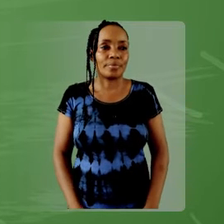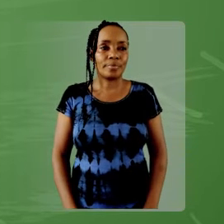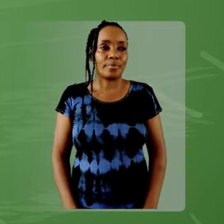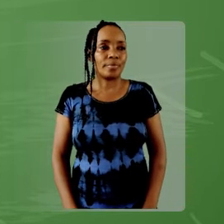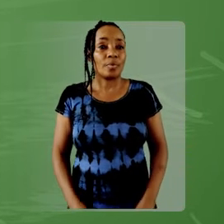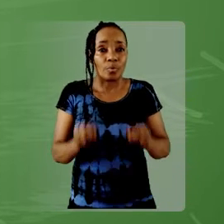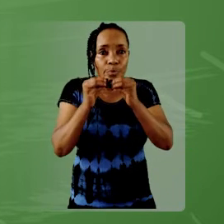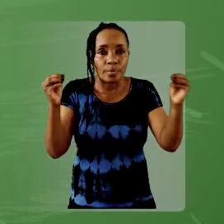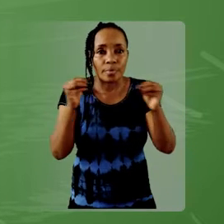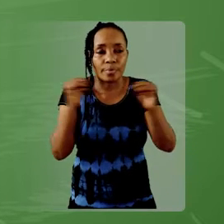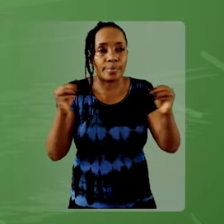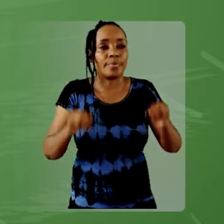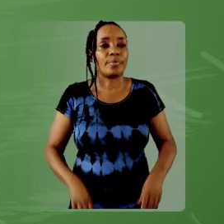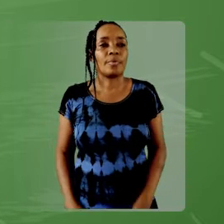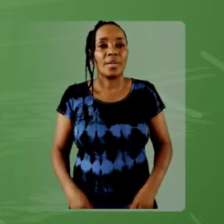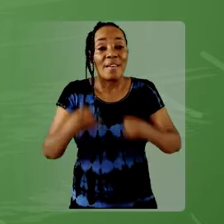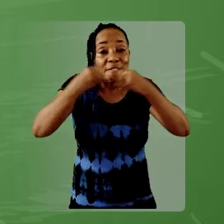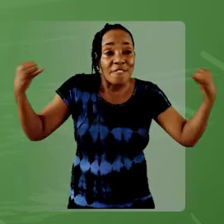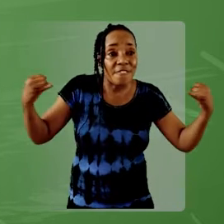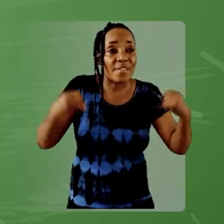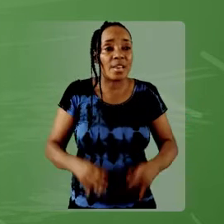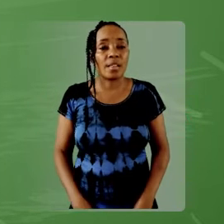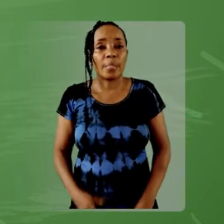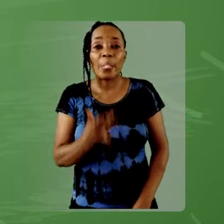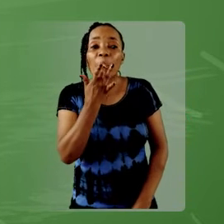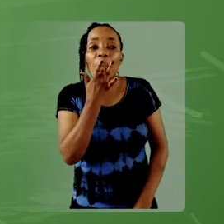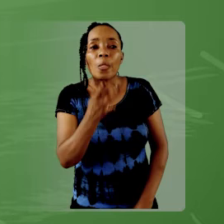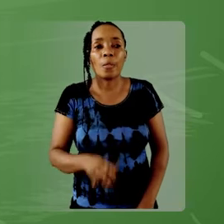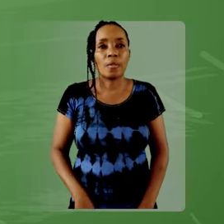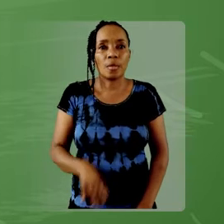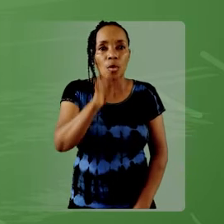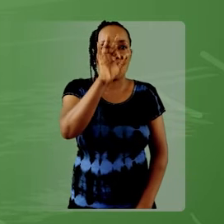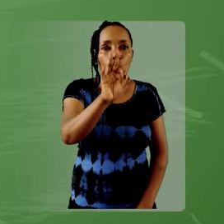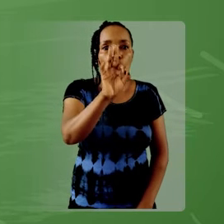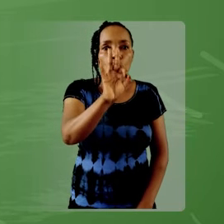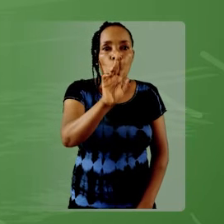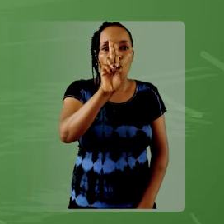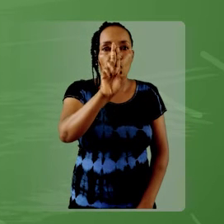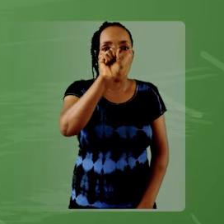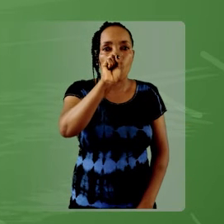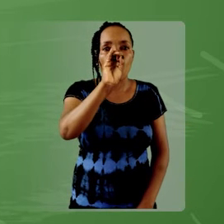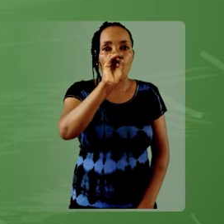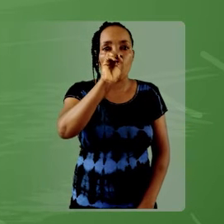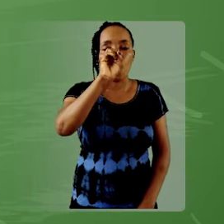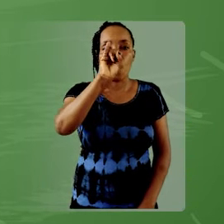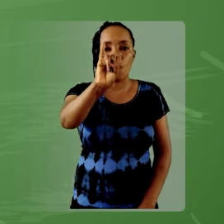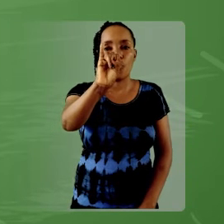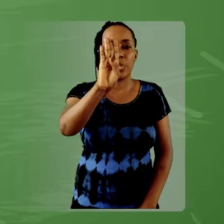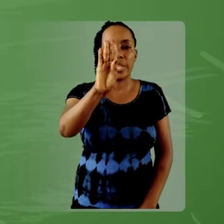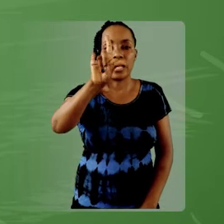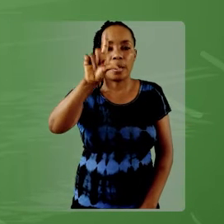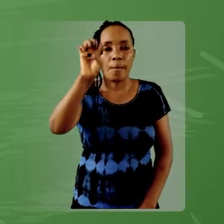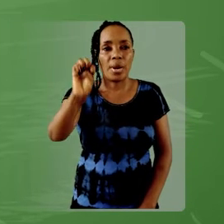La dynamo, les fils électriques, la pile, les